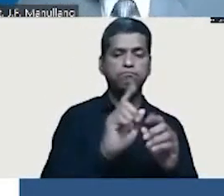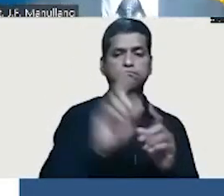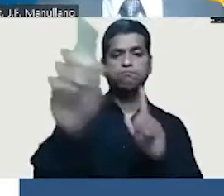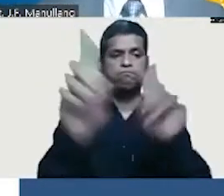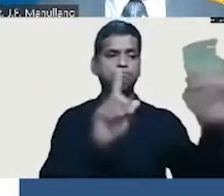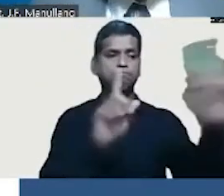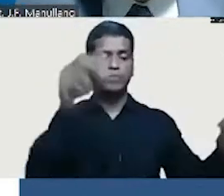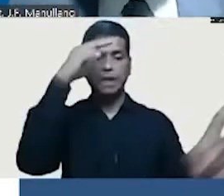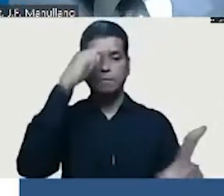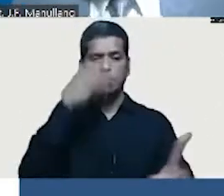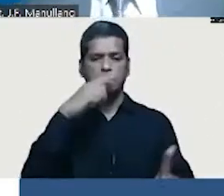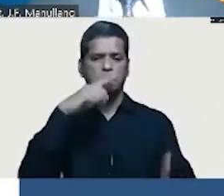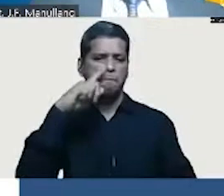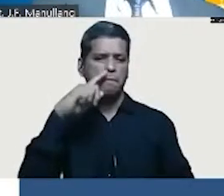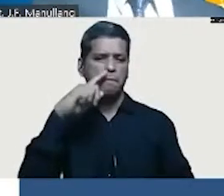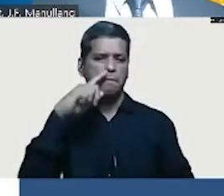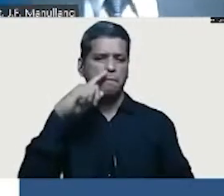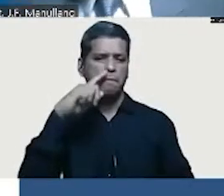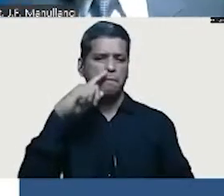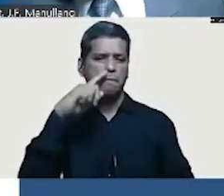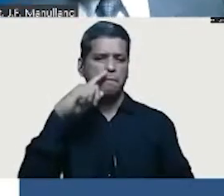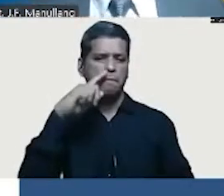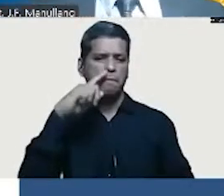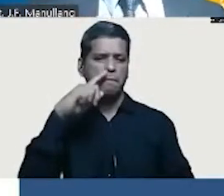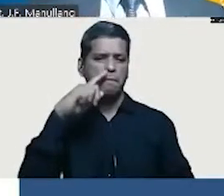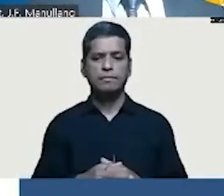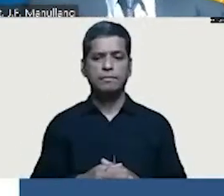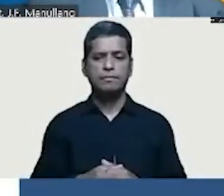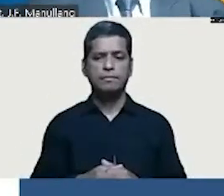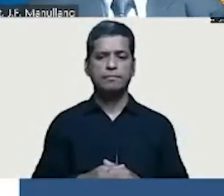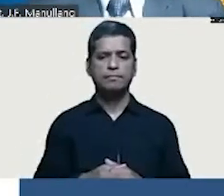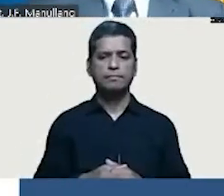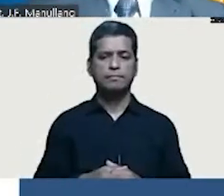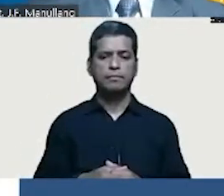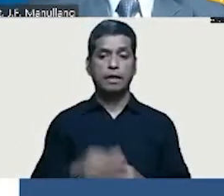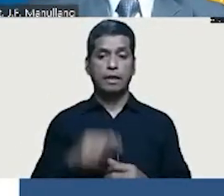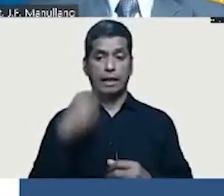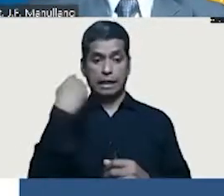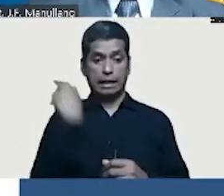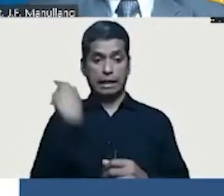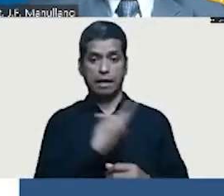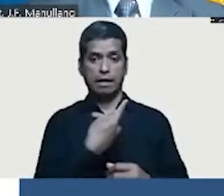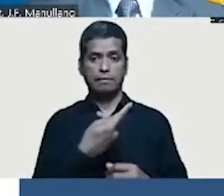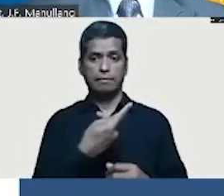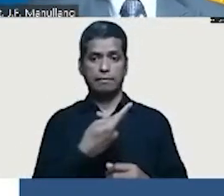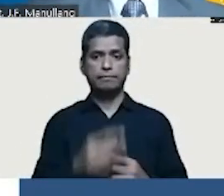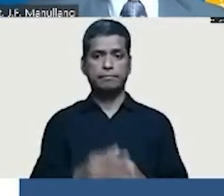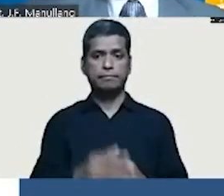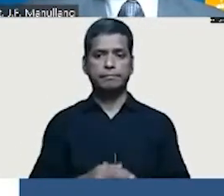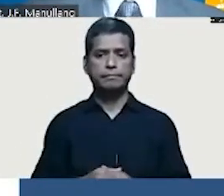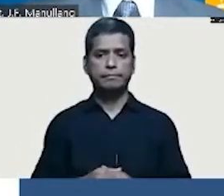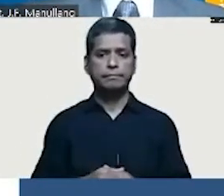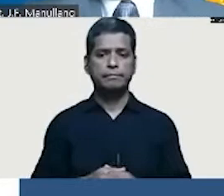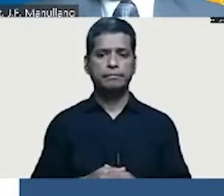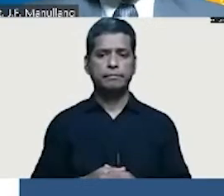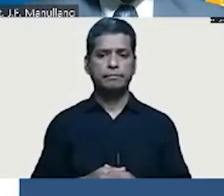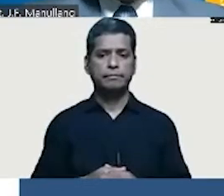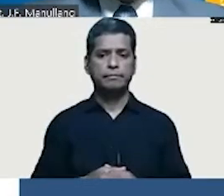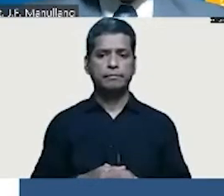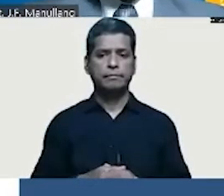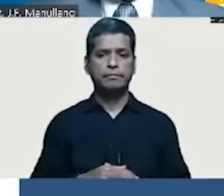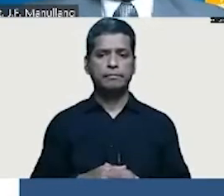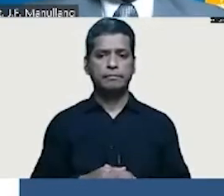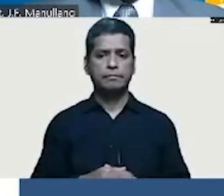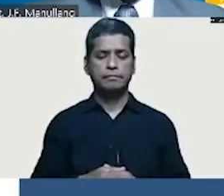Jadi buat kita sekarang kita harus pada ada nabi yang benar